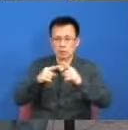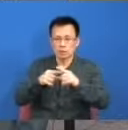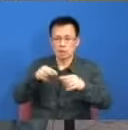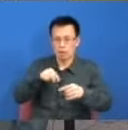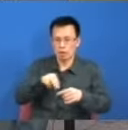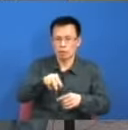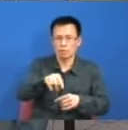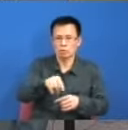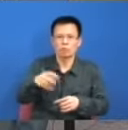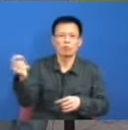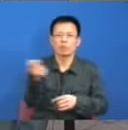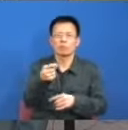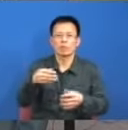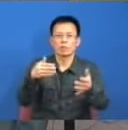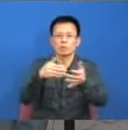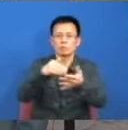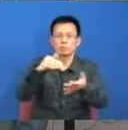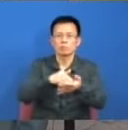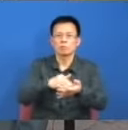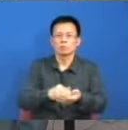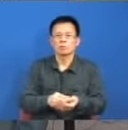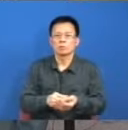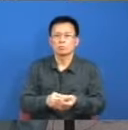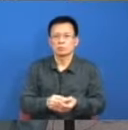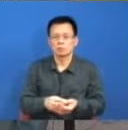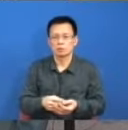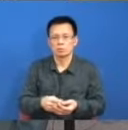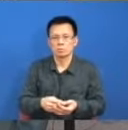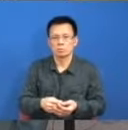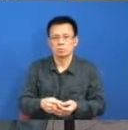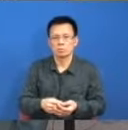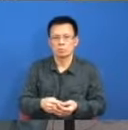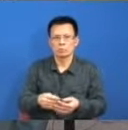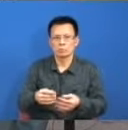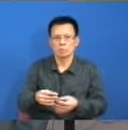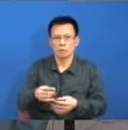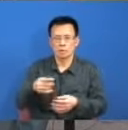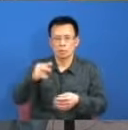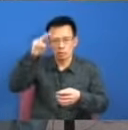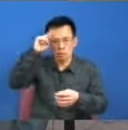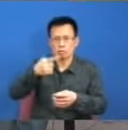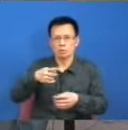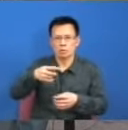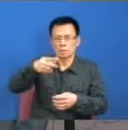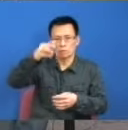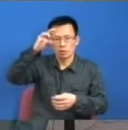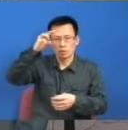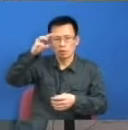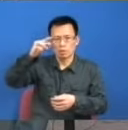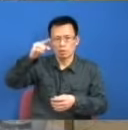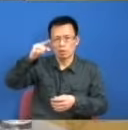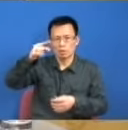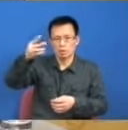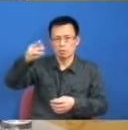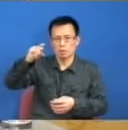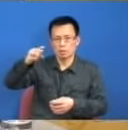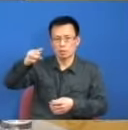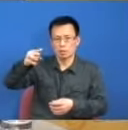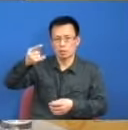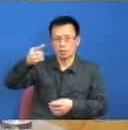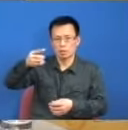到噶啦。 唔知佢哋啦，不過通常咧，政府總部嘅中座停車場咧，喺每次遊行示威嘅時候咧，都係